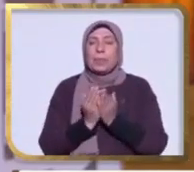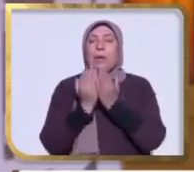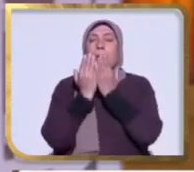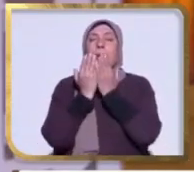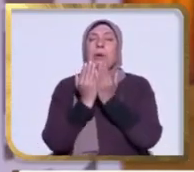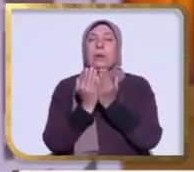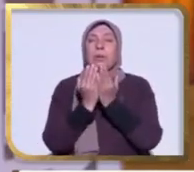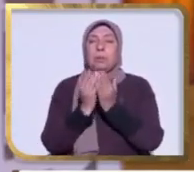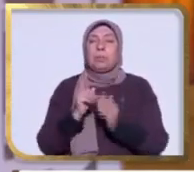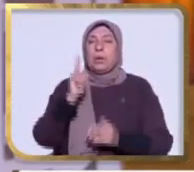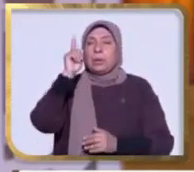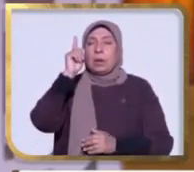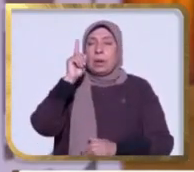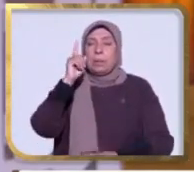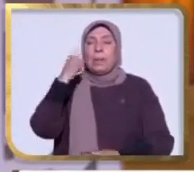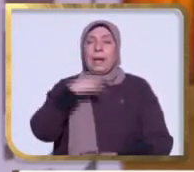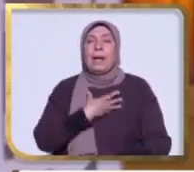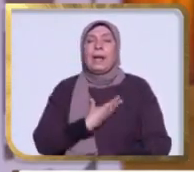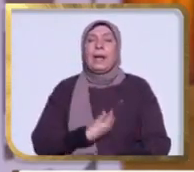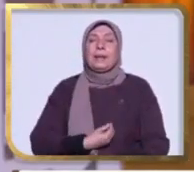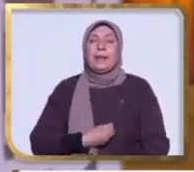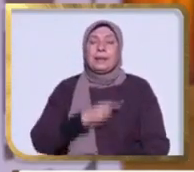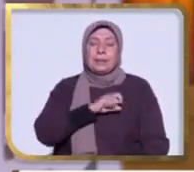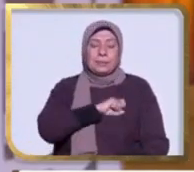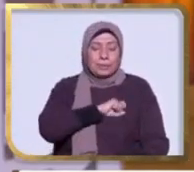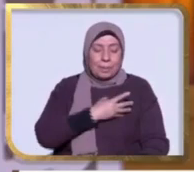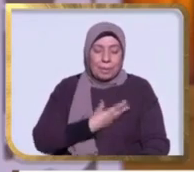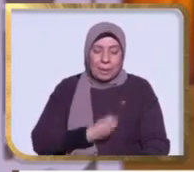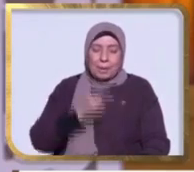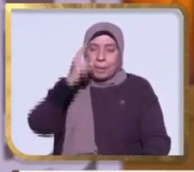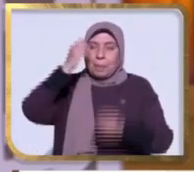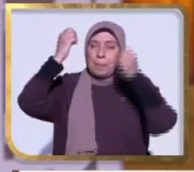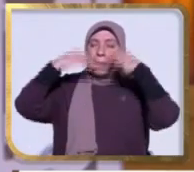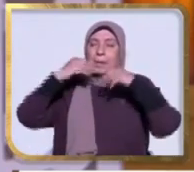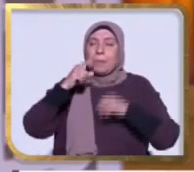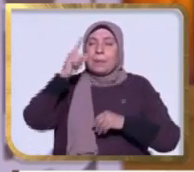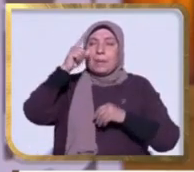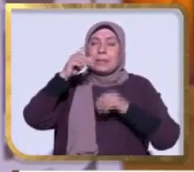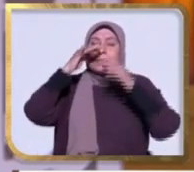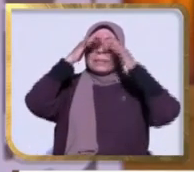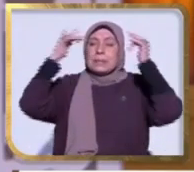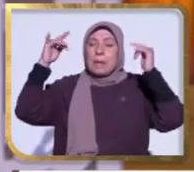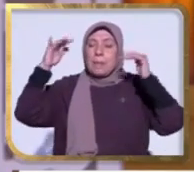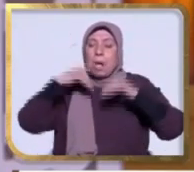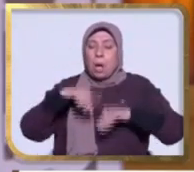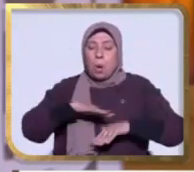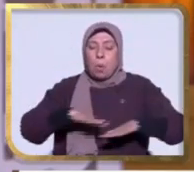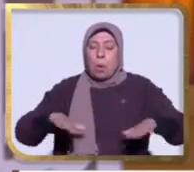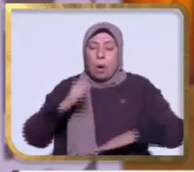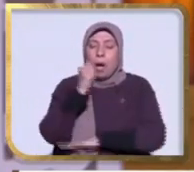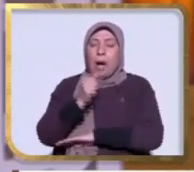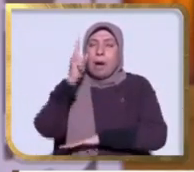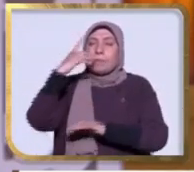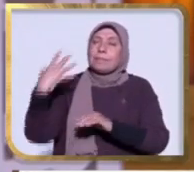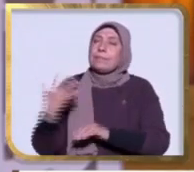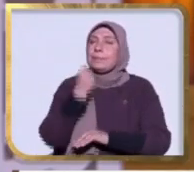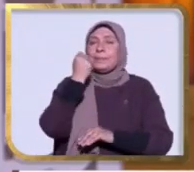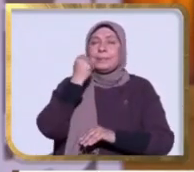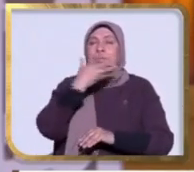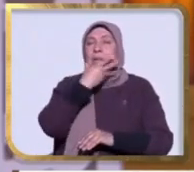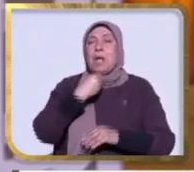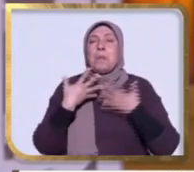اللهم ربنا يا حنان يا منان، يا بديع السماوات والأرض، يا بديع السماوات